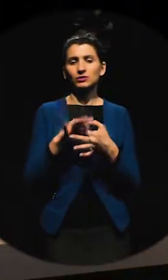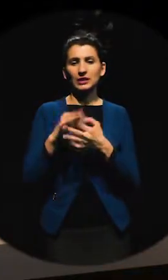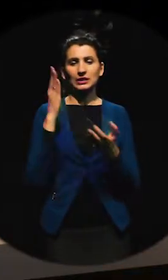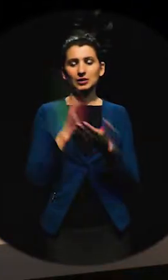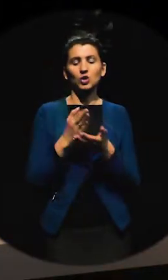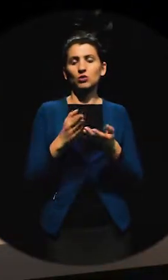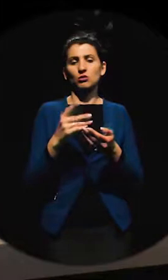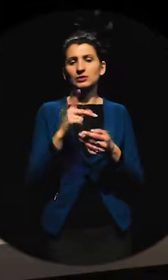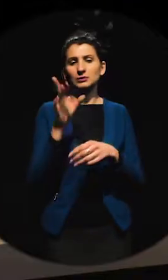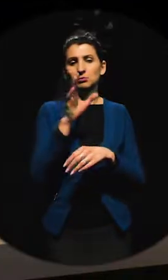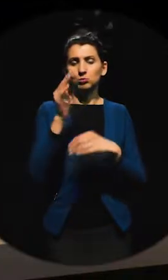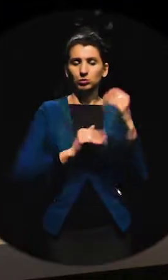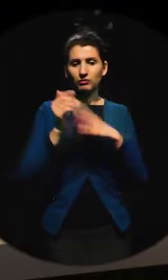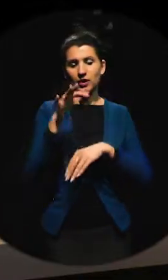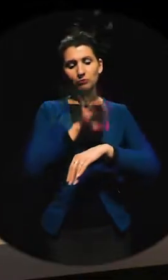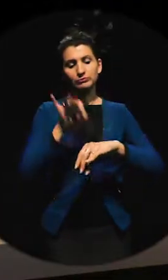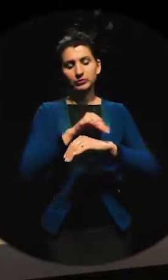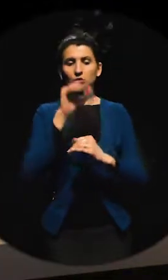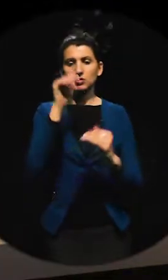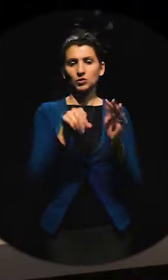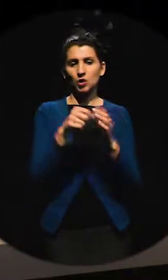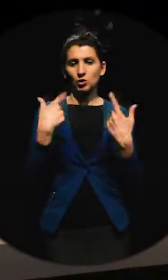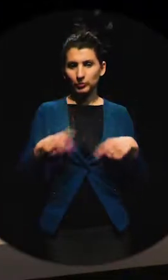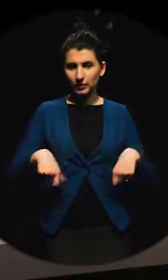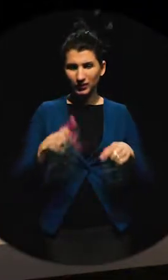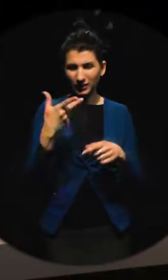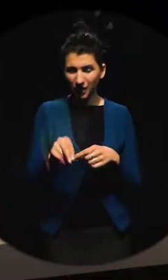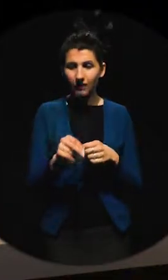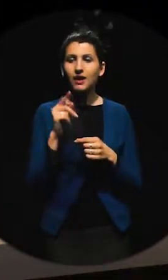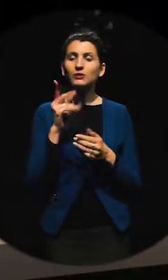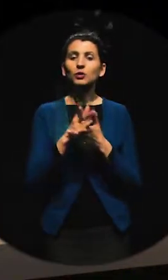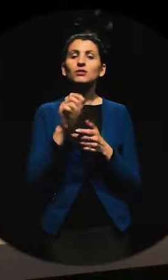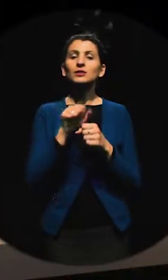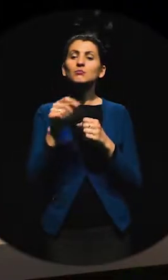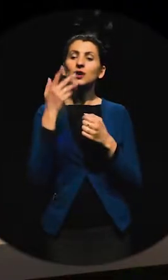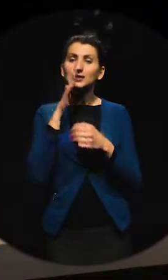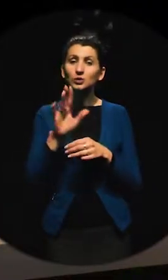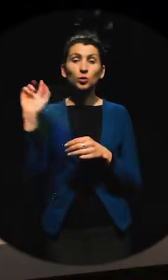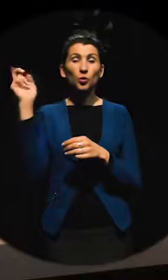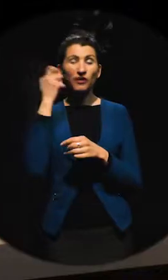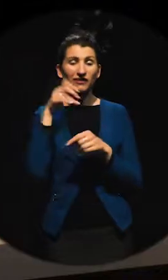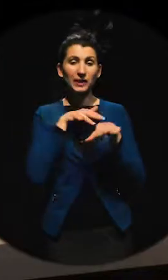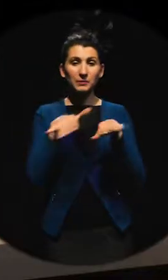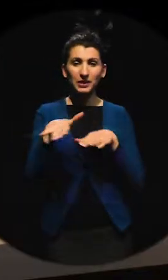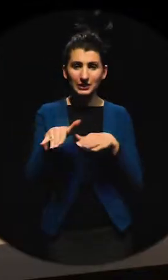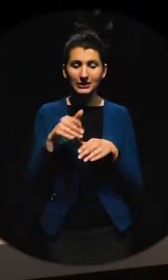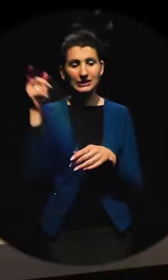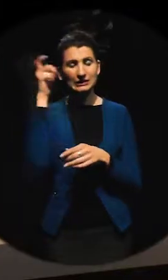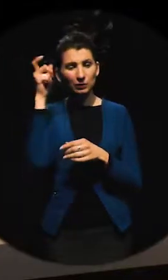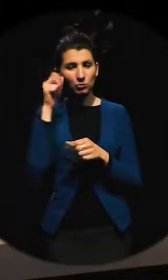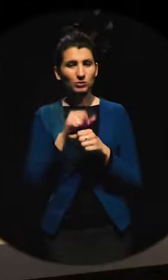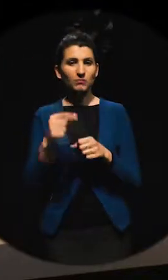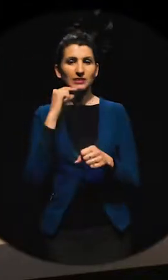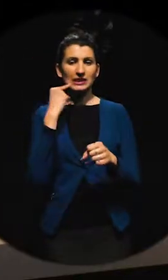przystosowania, prawda, architektonicznego, ale to, że to jest właśnie to miejsce, tak, że to jest jakby główne miejsce, jakby centrum, w którym zapadają